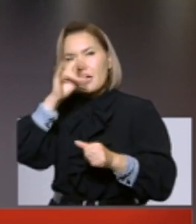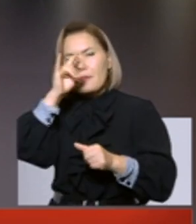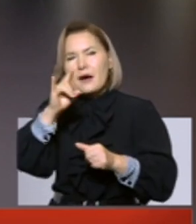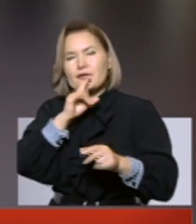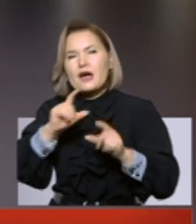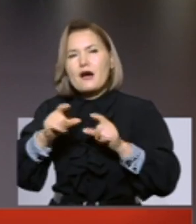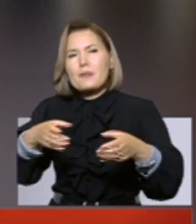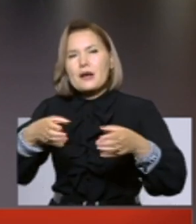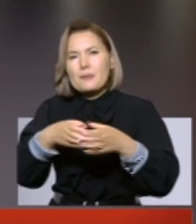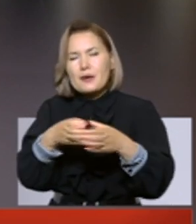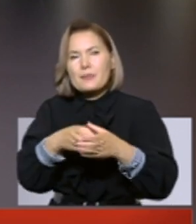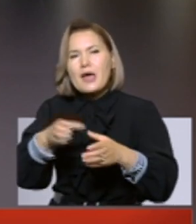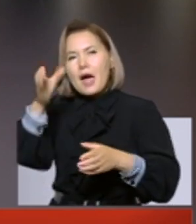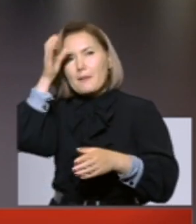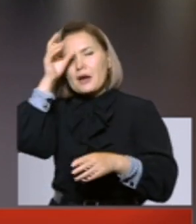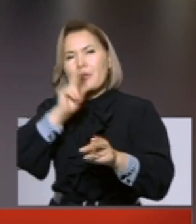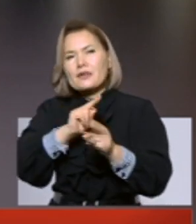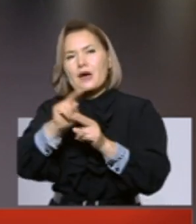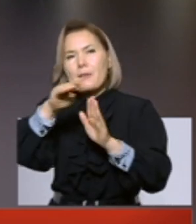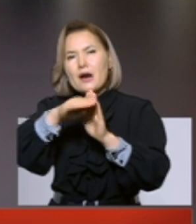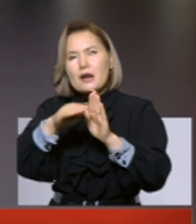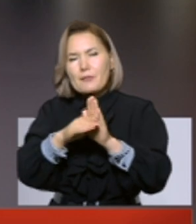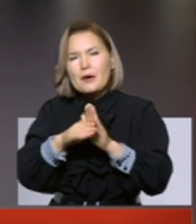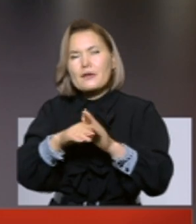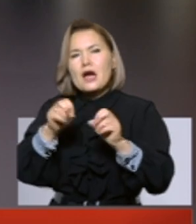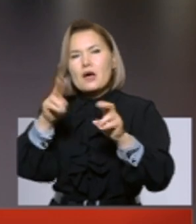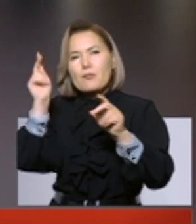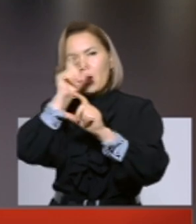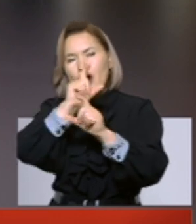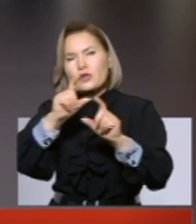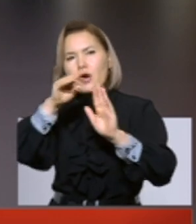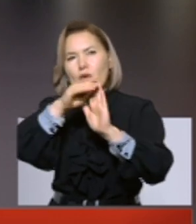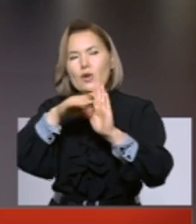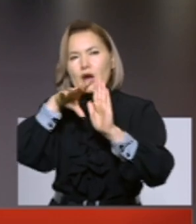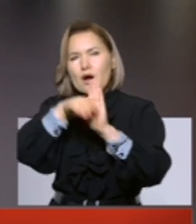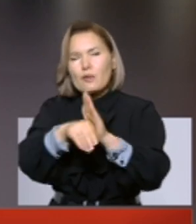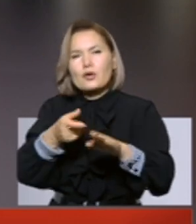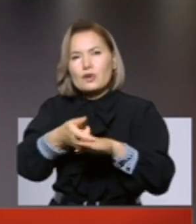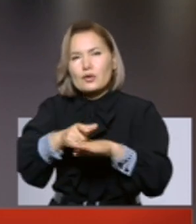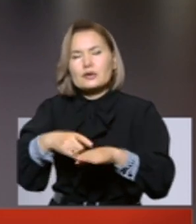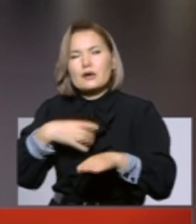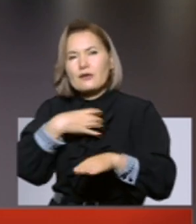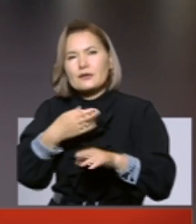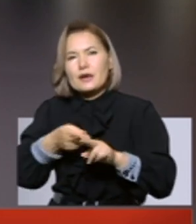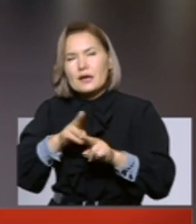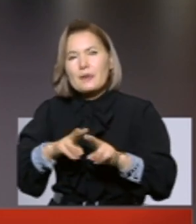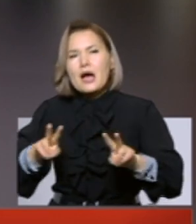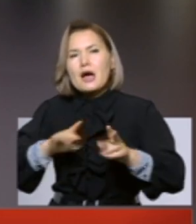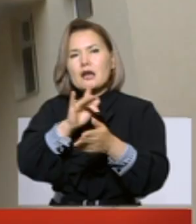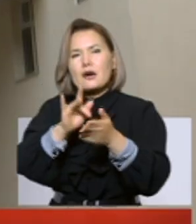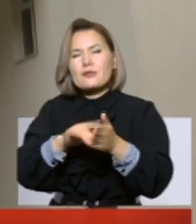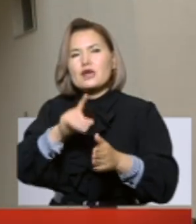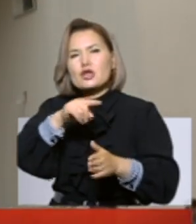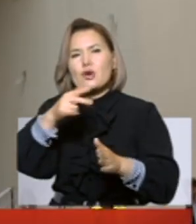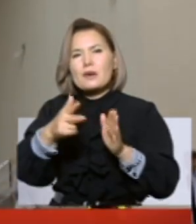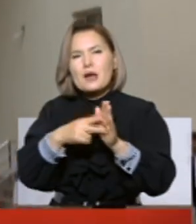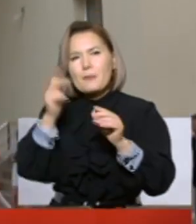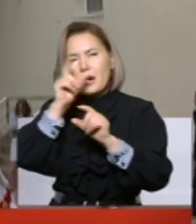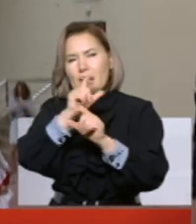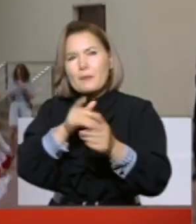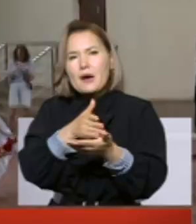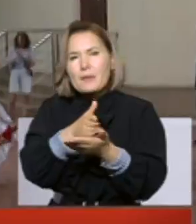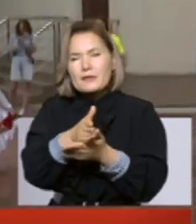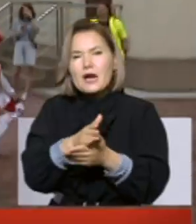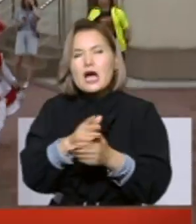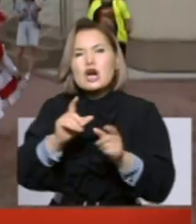шахмат федерациясының білім беру бағдарламасына зияткерлік ойынды қосқанын ерекше атап өтті. Ол Астанадағы нөмірі 8-ші мектепке